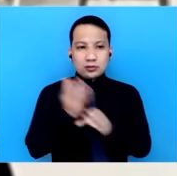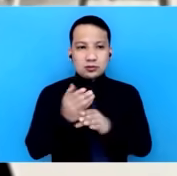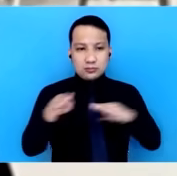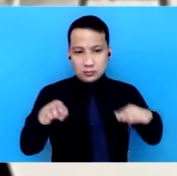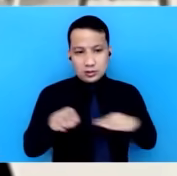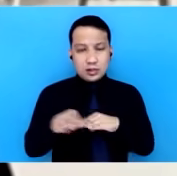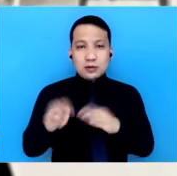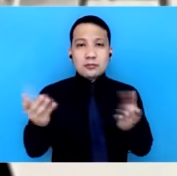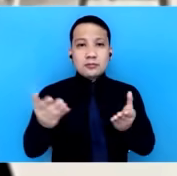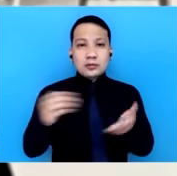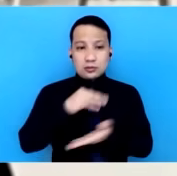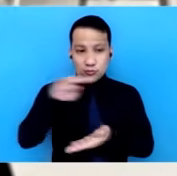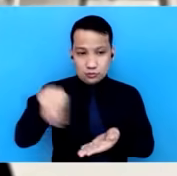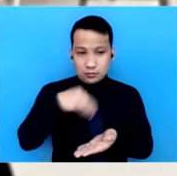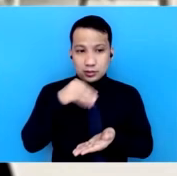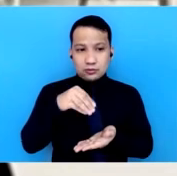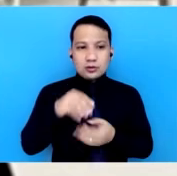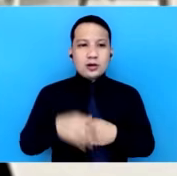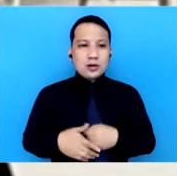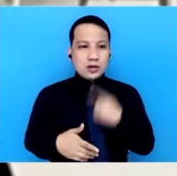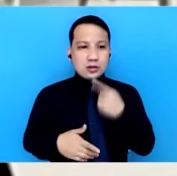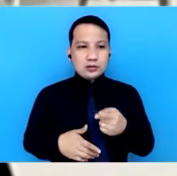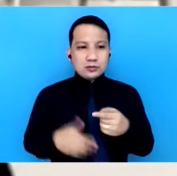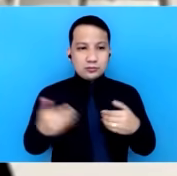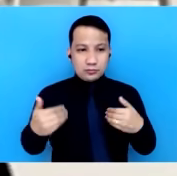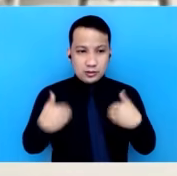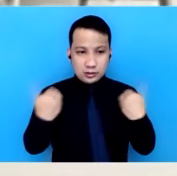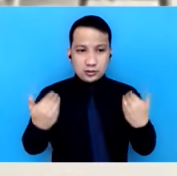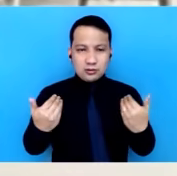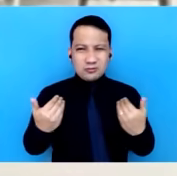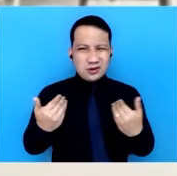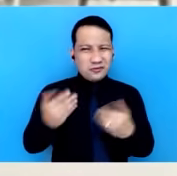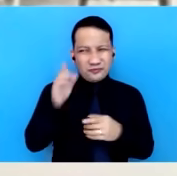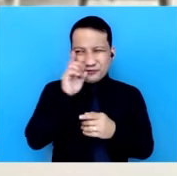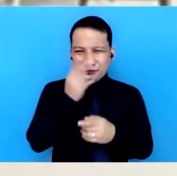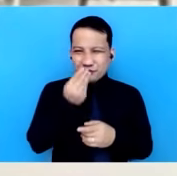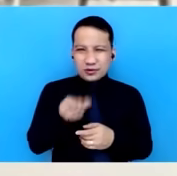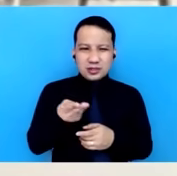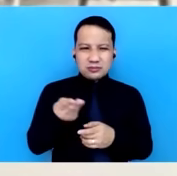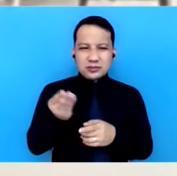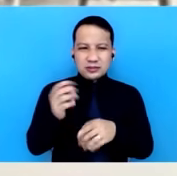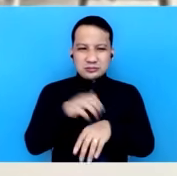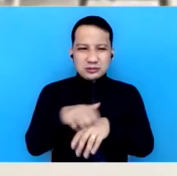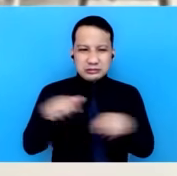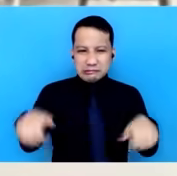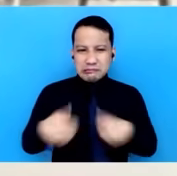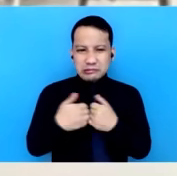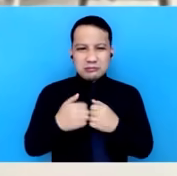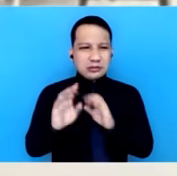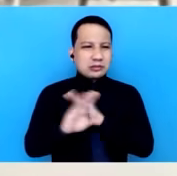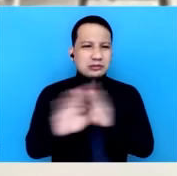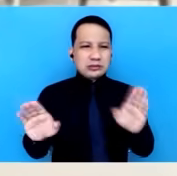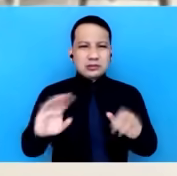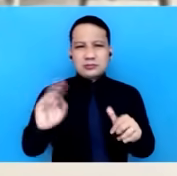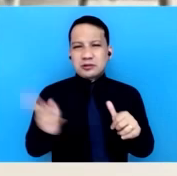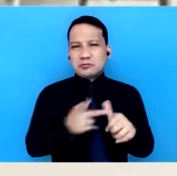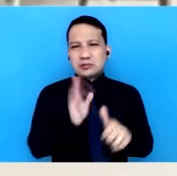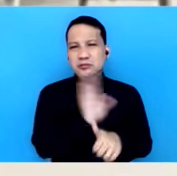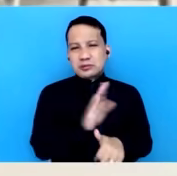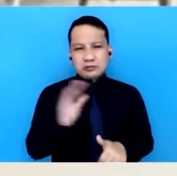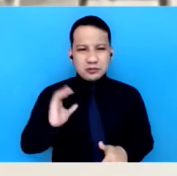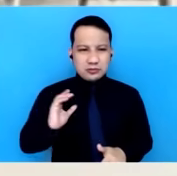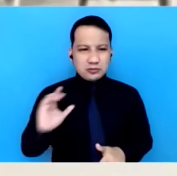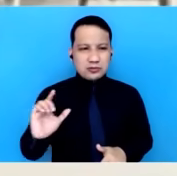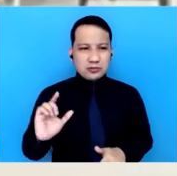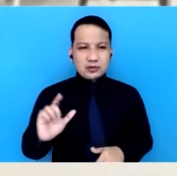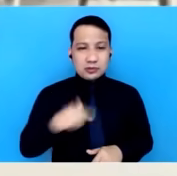sa Mandaluyong. Minor lang daw naman kasi ang insidente kaya hindi na raw prioridad ng mga polis.